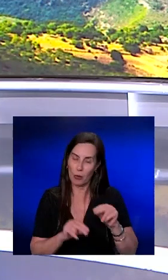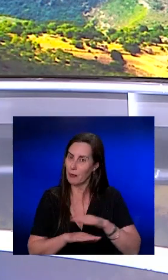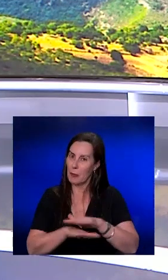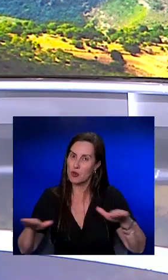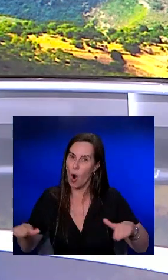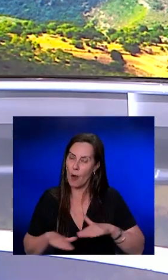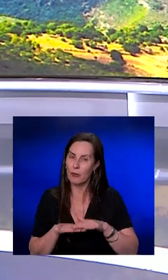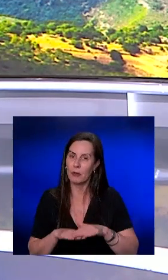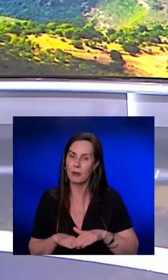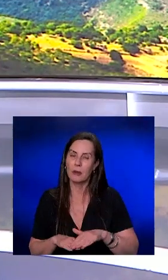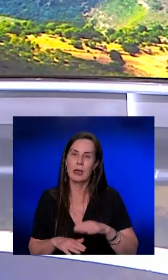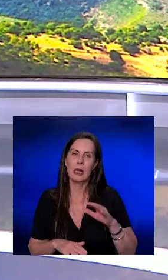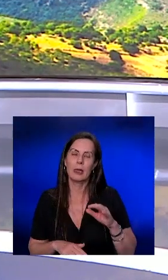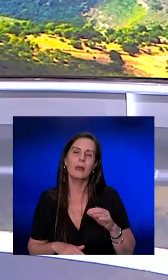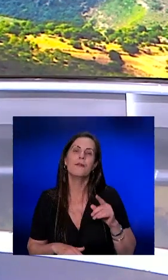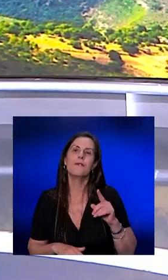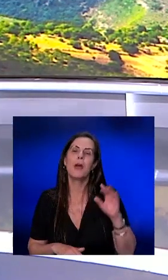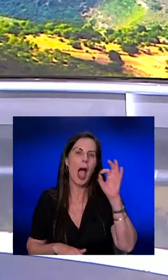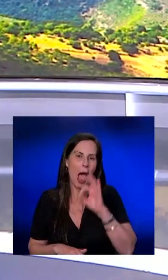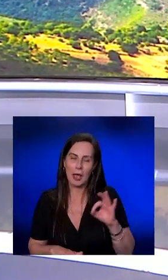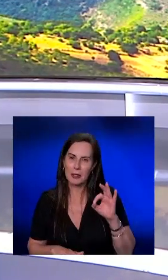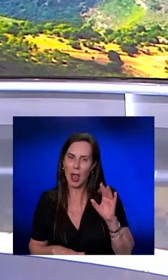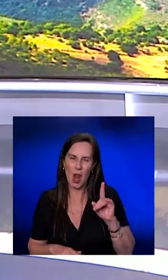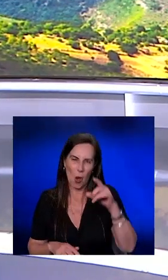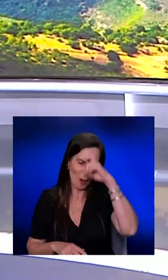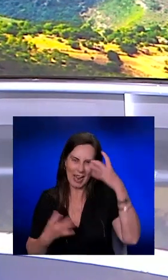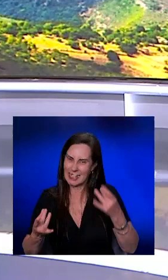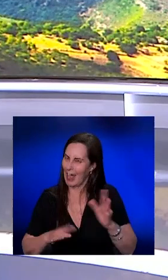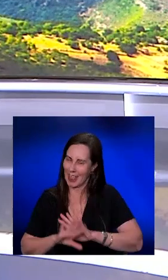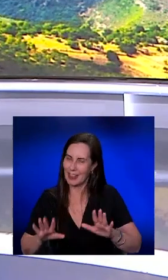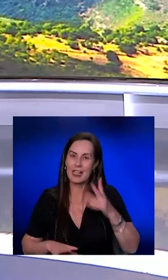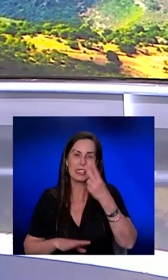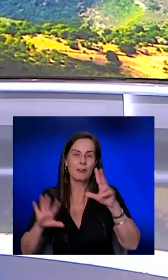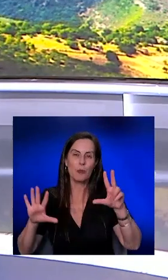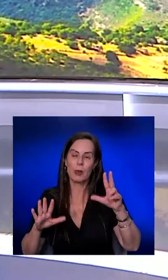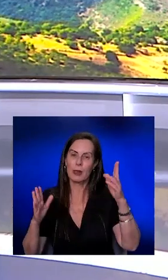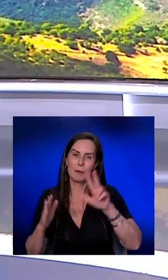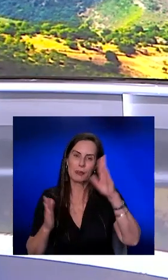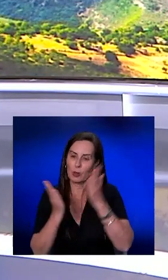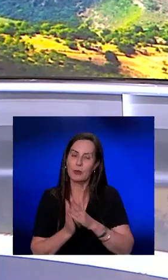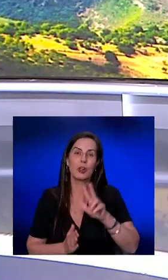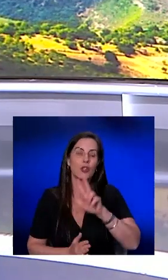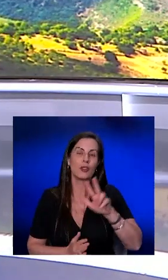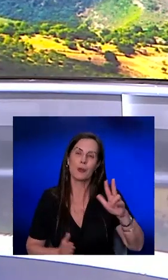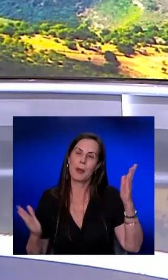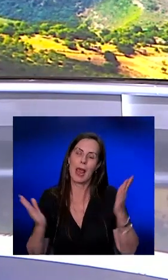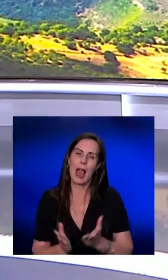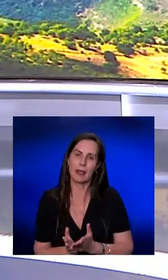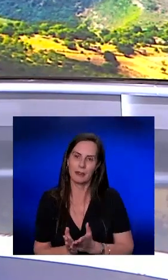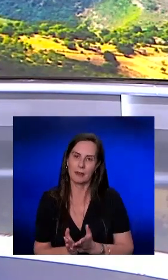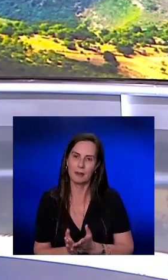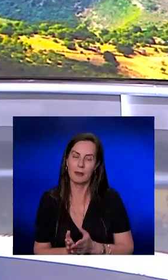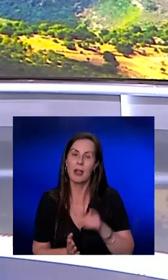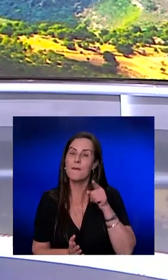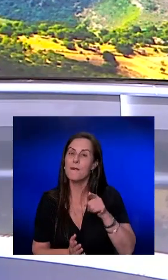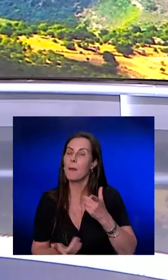החוף, עם אחוזי לחות יותר גבוהים, זה עדיין לא האוויל של הקיץ, 28 מעלות בצפון הנגב, 33 מעלות באילת, והנה